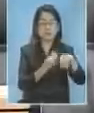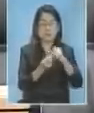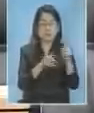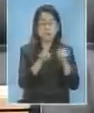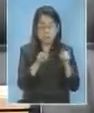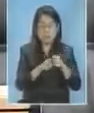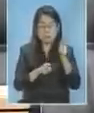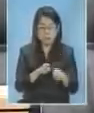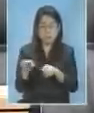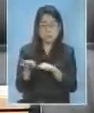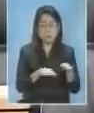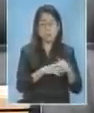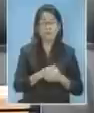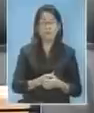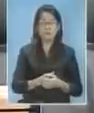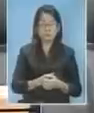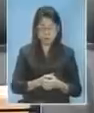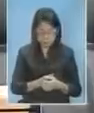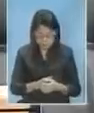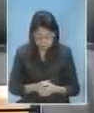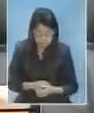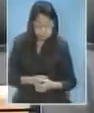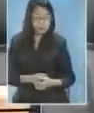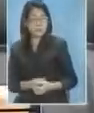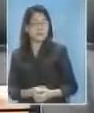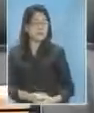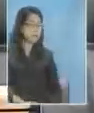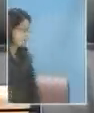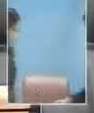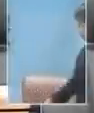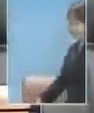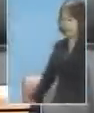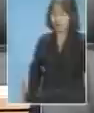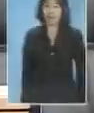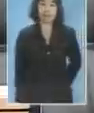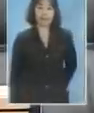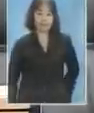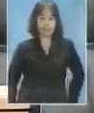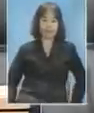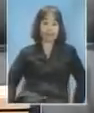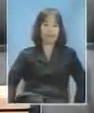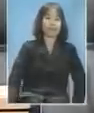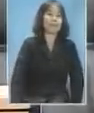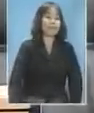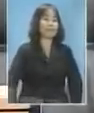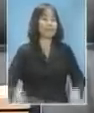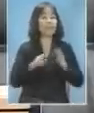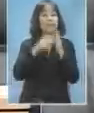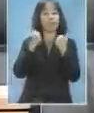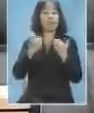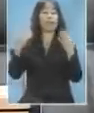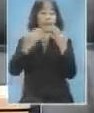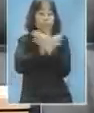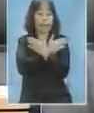าเซียนความท้าทายดังกล่าวนั้นถือได้ว่าเป็นจุดเปลี่ยนที่ถึงเวลาที่เราจะต้องเปลี่